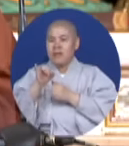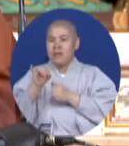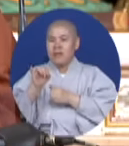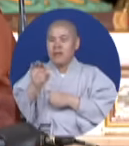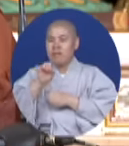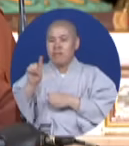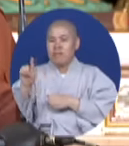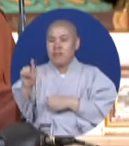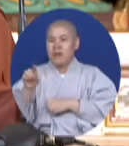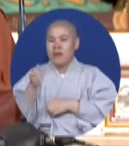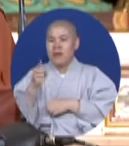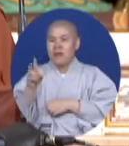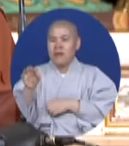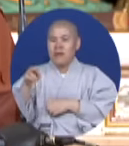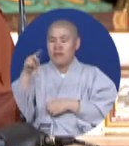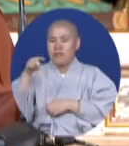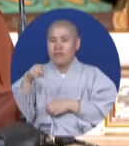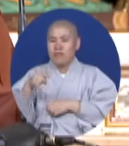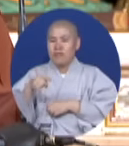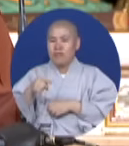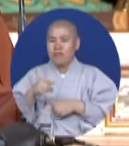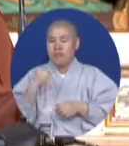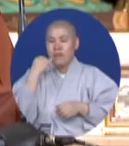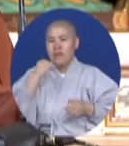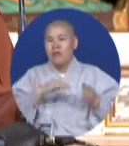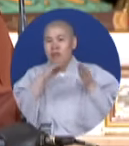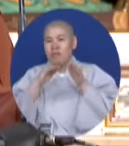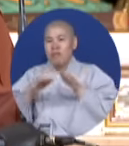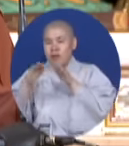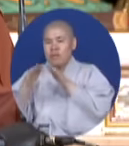파도로서 물을 향해 간다.